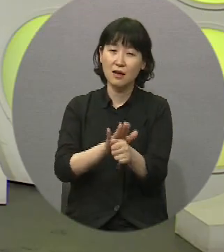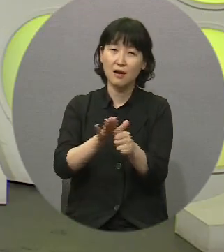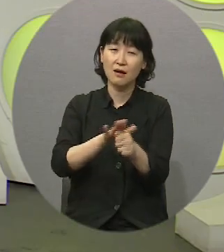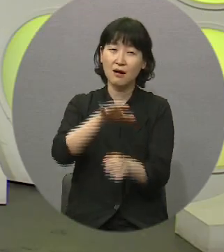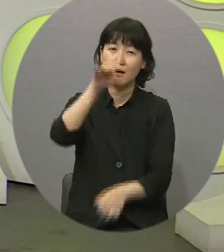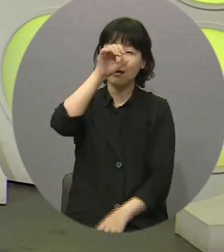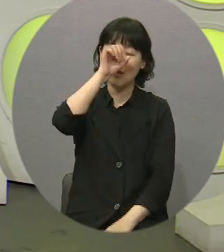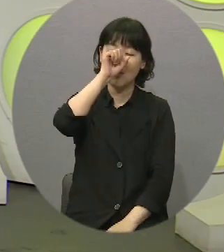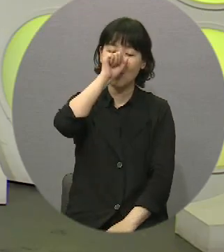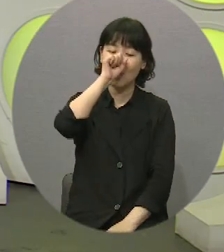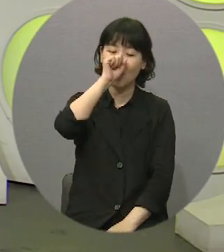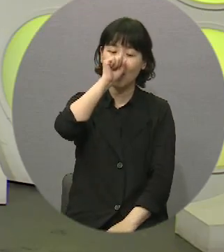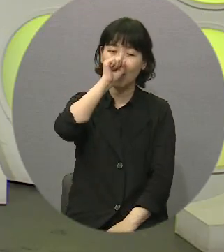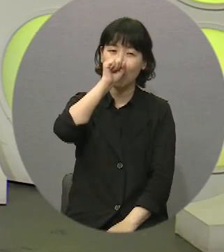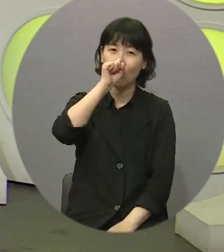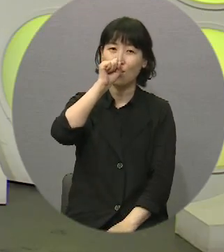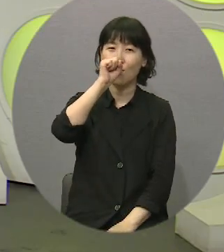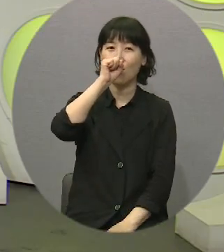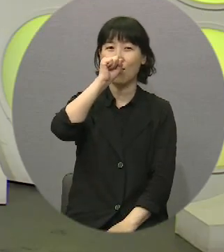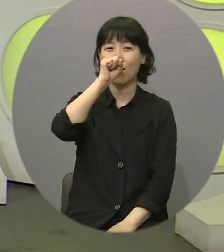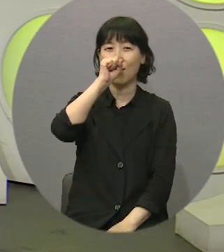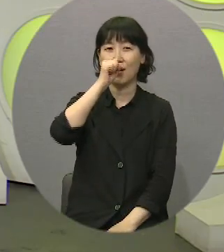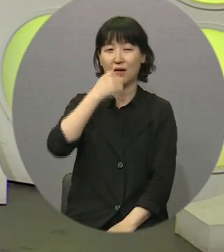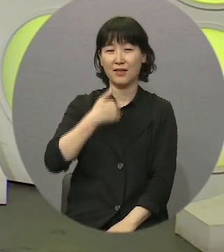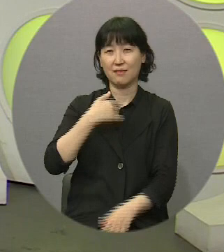사랑이 좋아